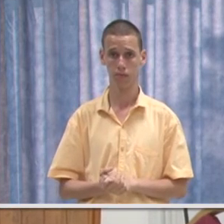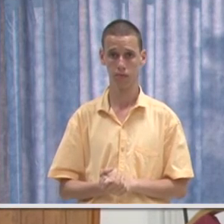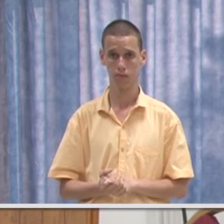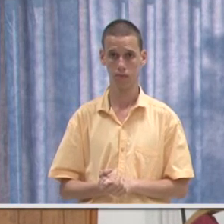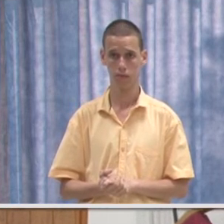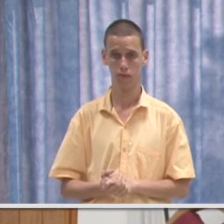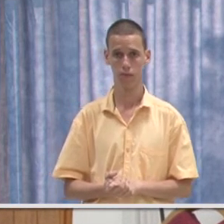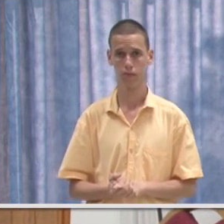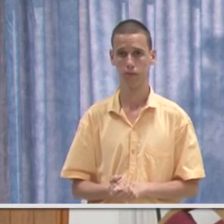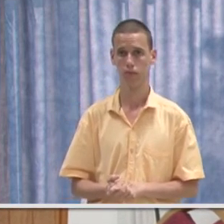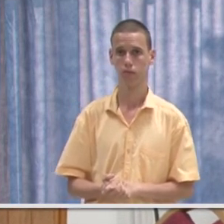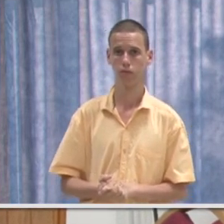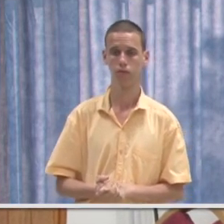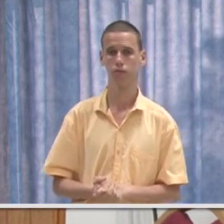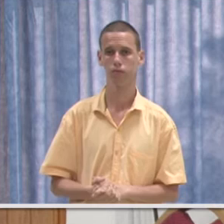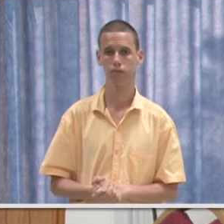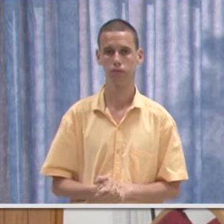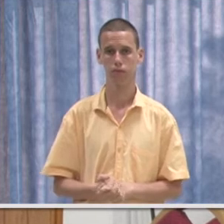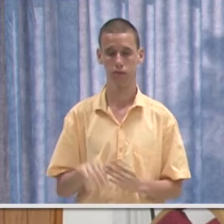clinique, l'hôpital en soyal pour